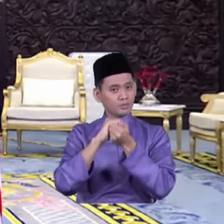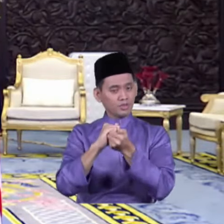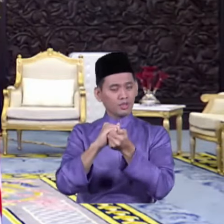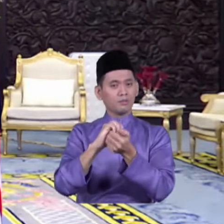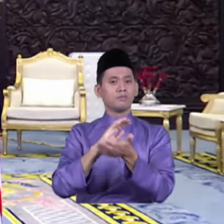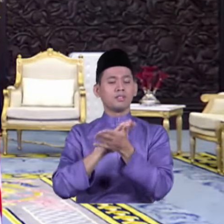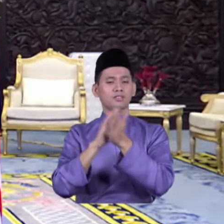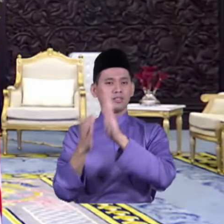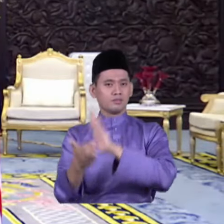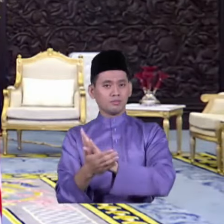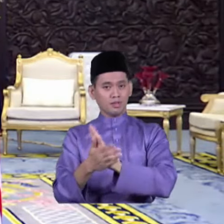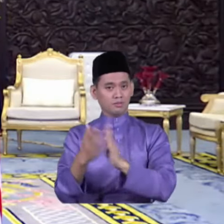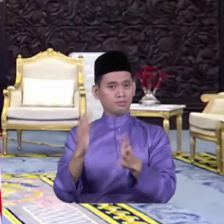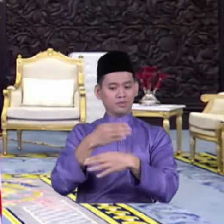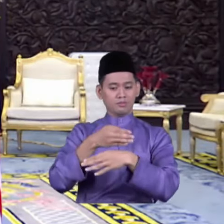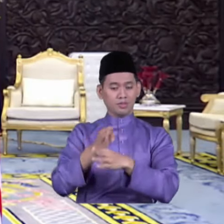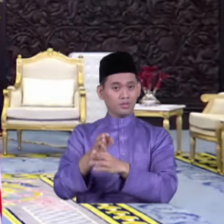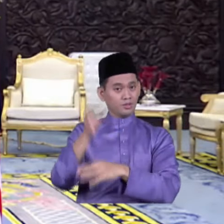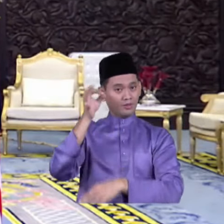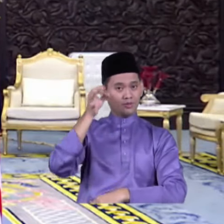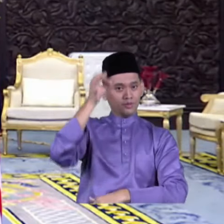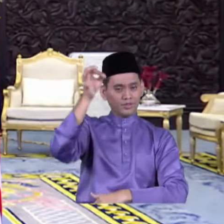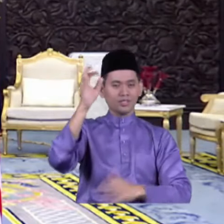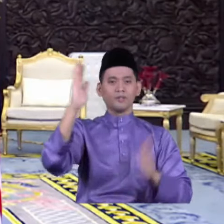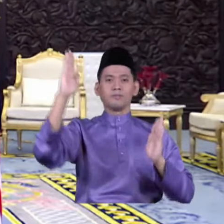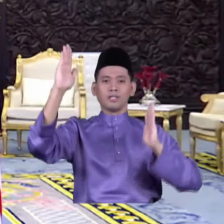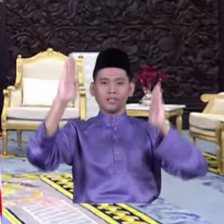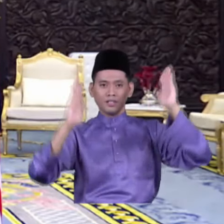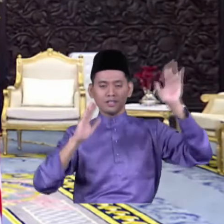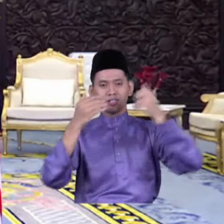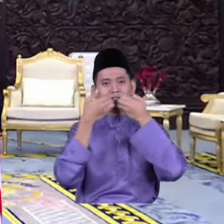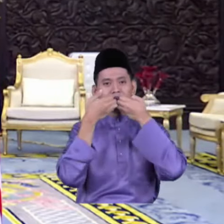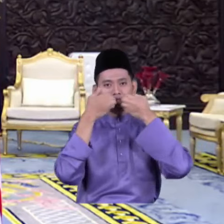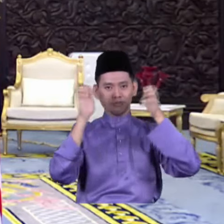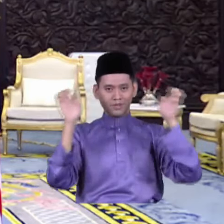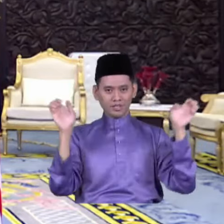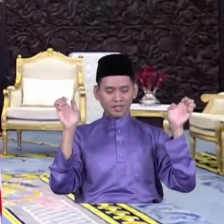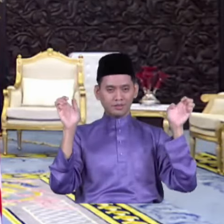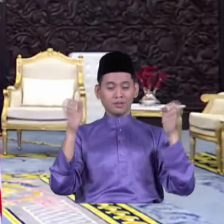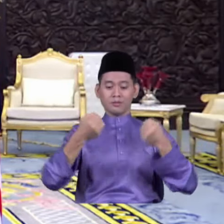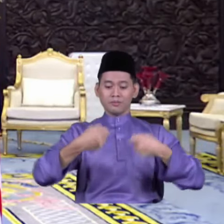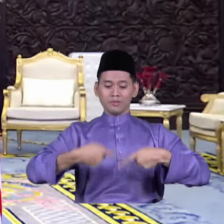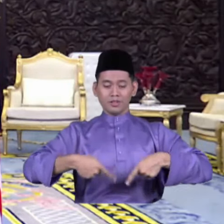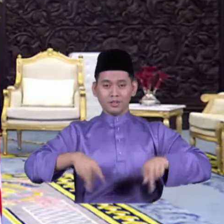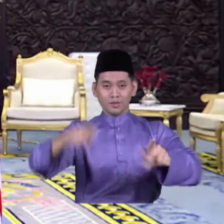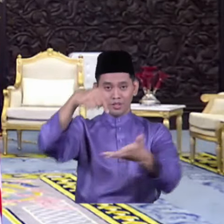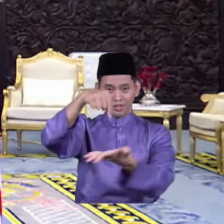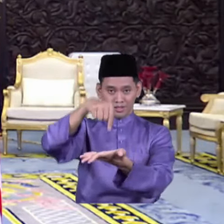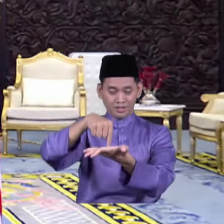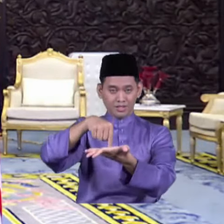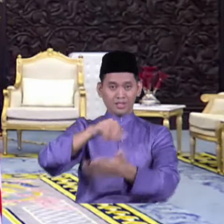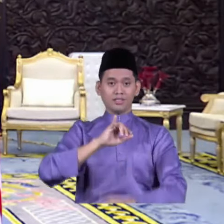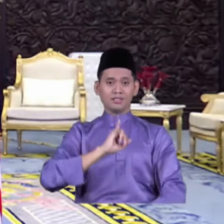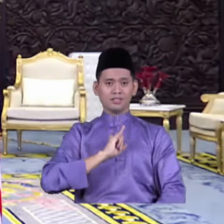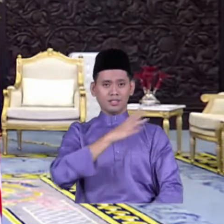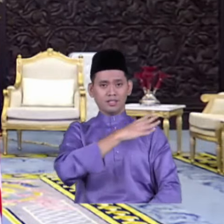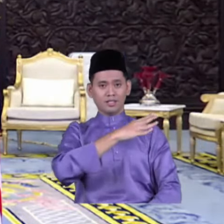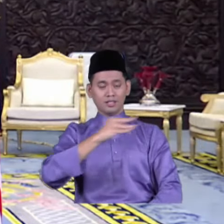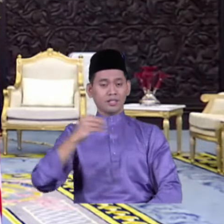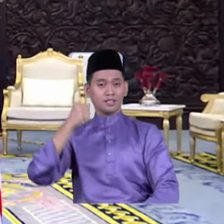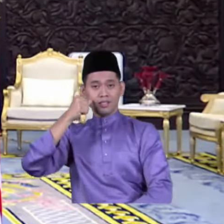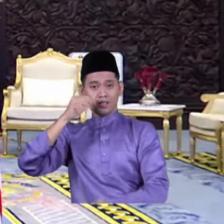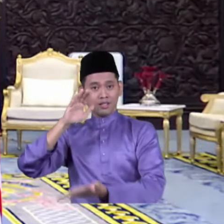membentuk masa depan negara yang gemilang Pada kesempatan ini bete dan raja